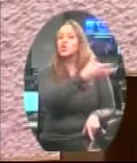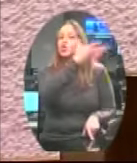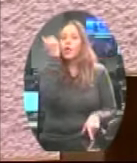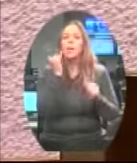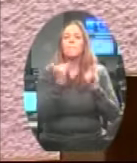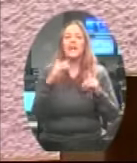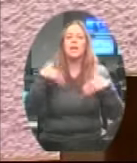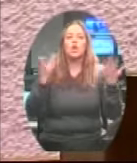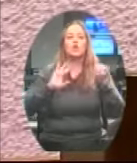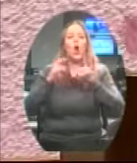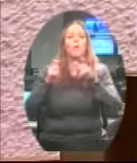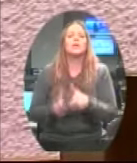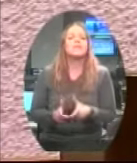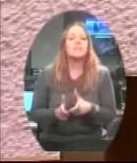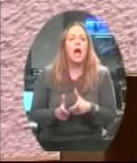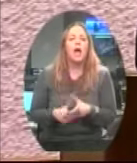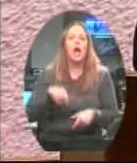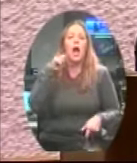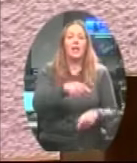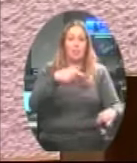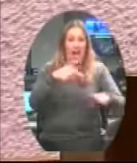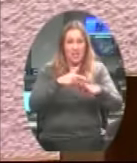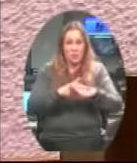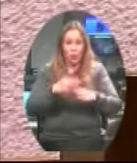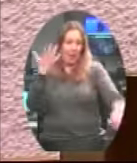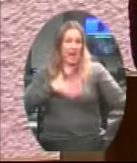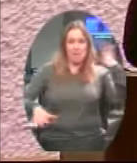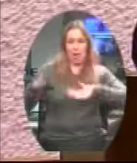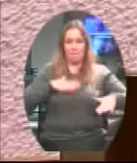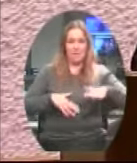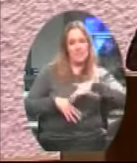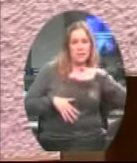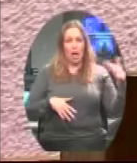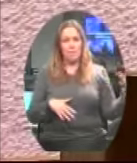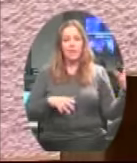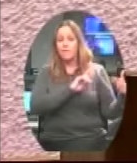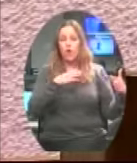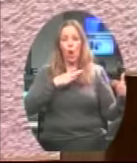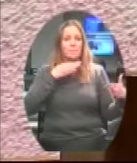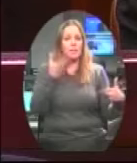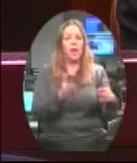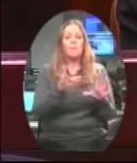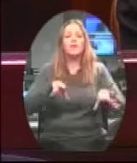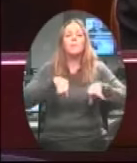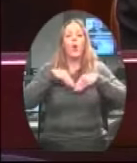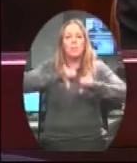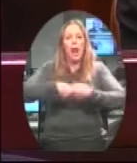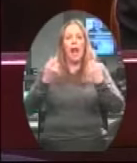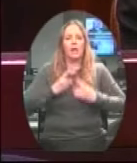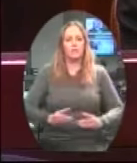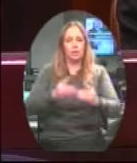להיות אופוזיציה. אתם עסוקים בלהתחפש לימין, ולא אכפת לכם מה אתם מוכנים להחריב בדרך.